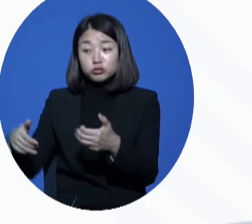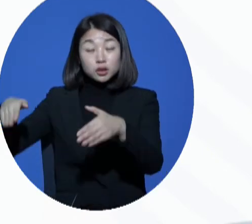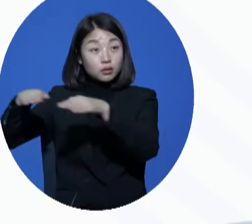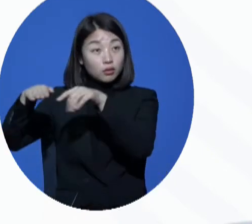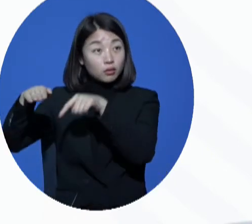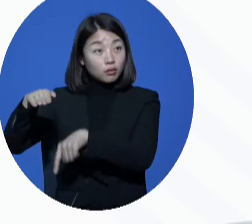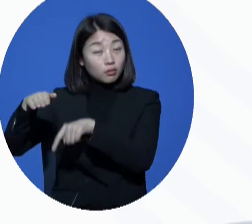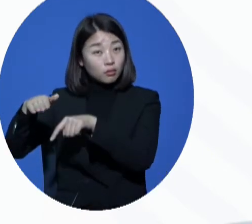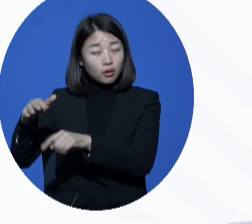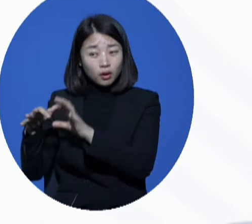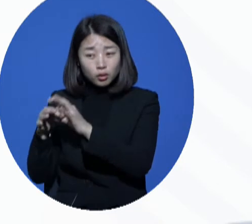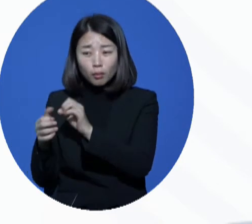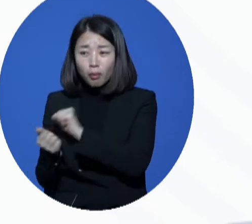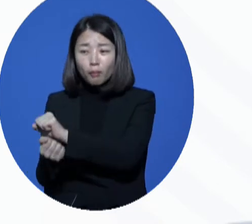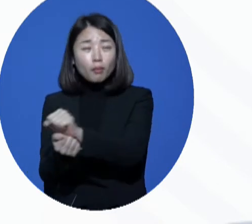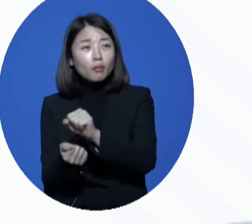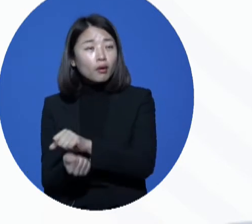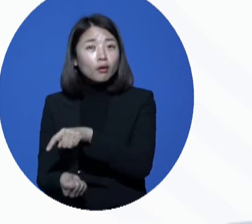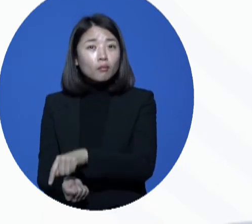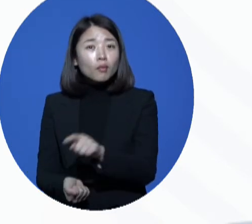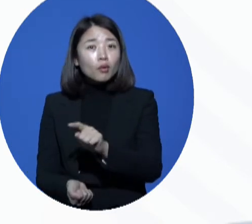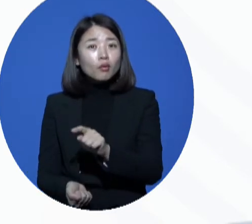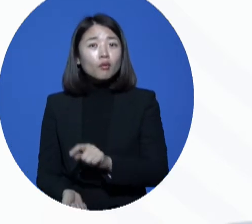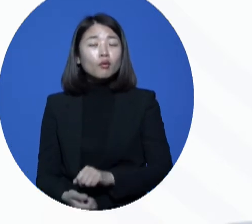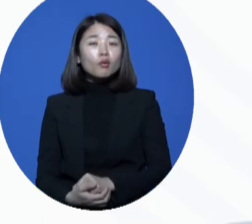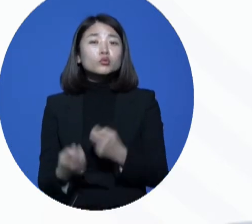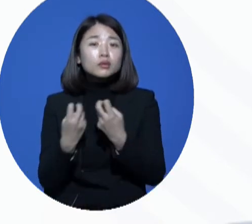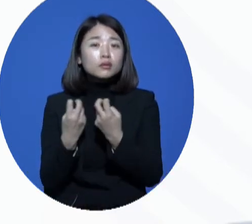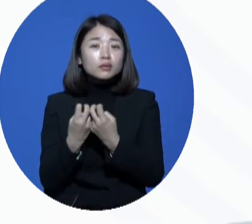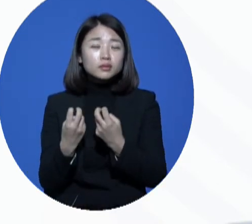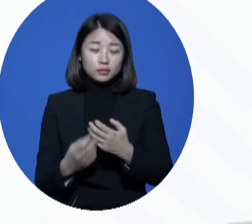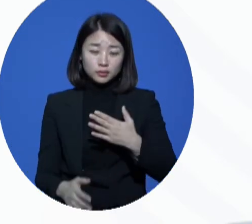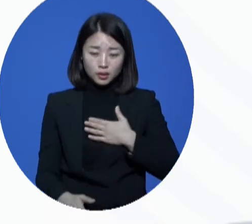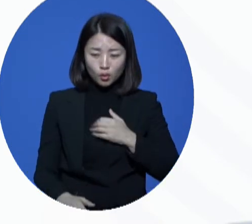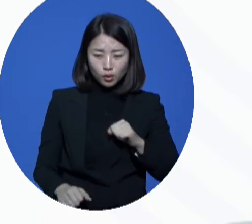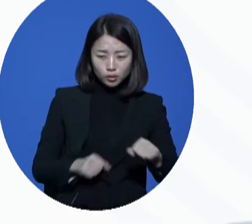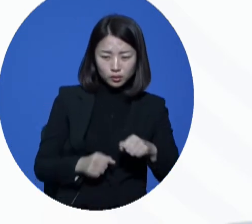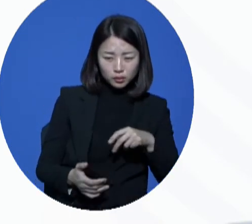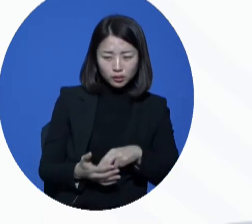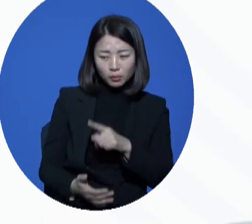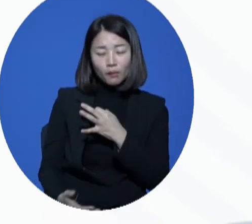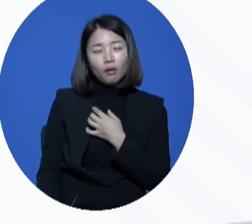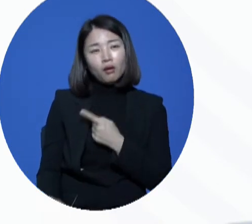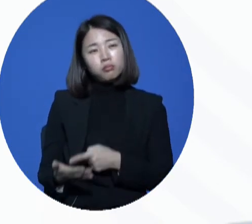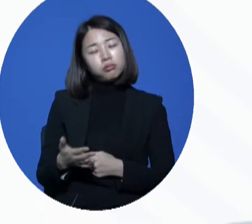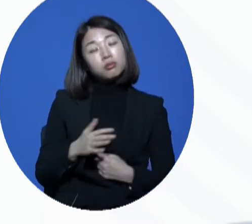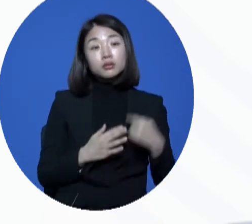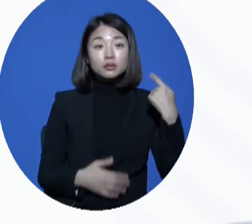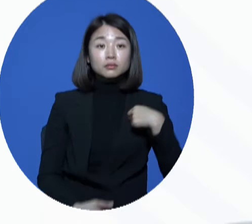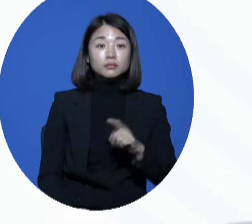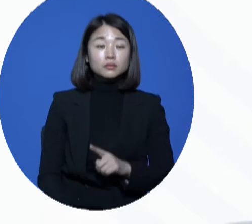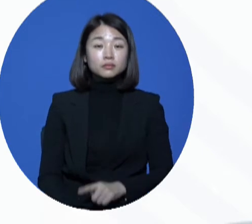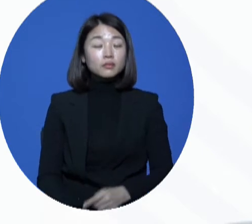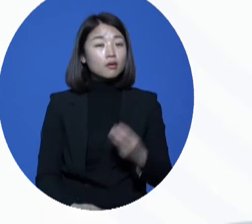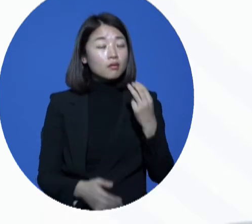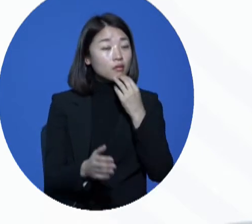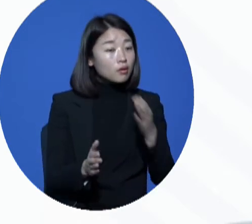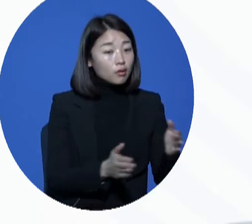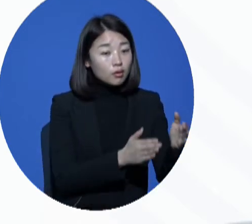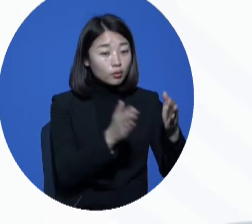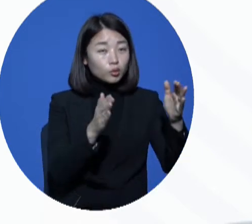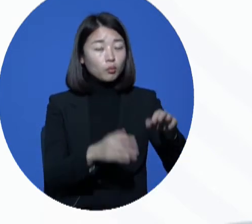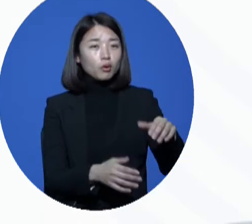현황에 대해서 사실 단체에서 활동하는 활동가로서는 굉장한 무력감을 느낍니다. 뭐 경기도 라파엘의